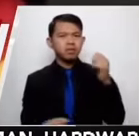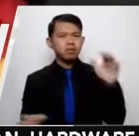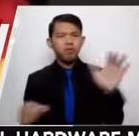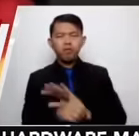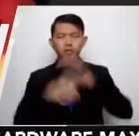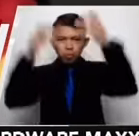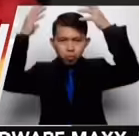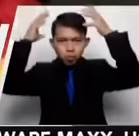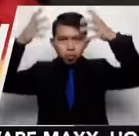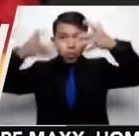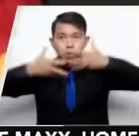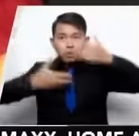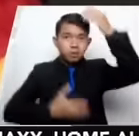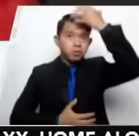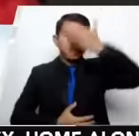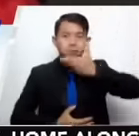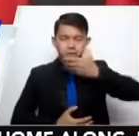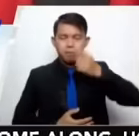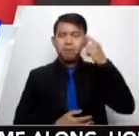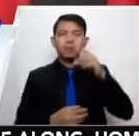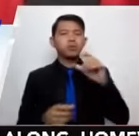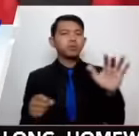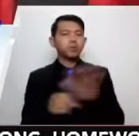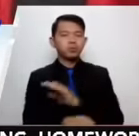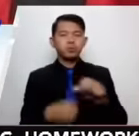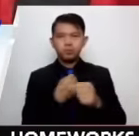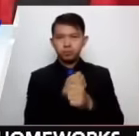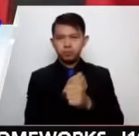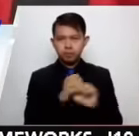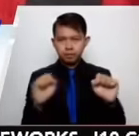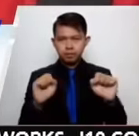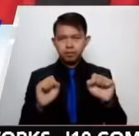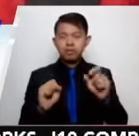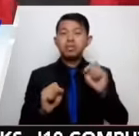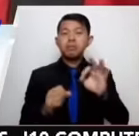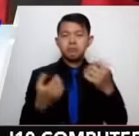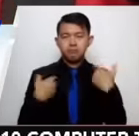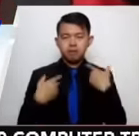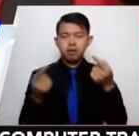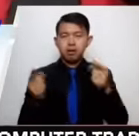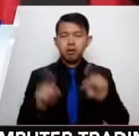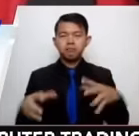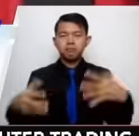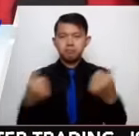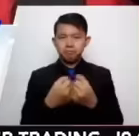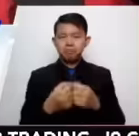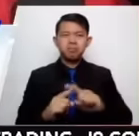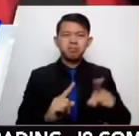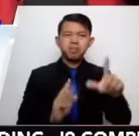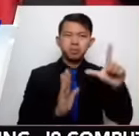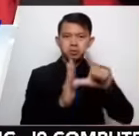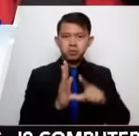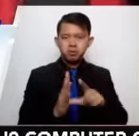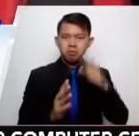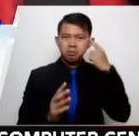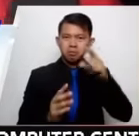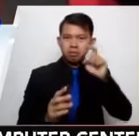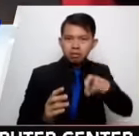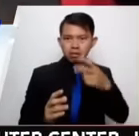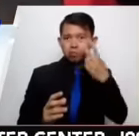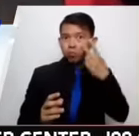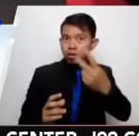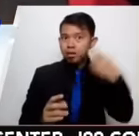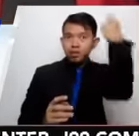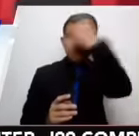Kung sakali magdisgrasya, 'di ba? Pero dahil sa pinatutupad na para makita yung mukha ng pasahero at saka yung